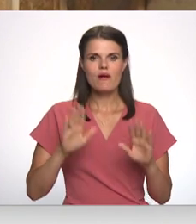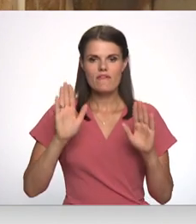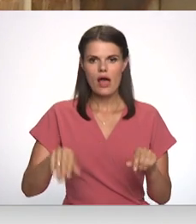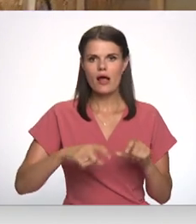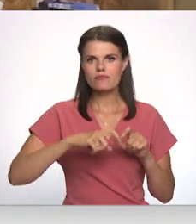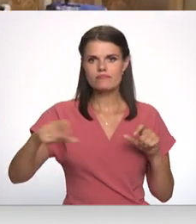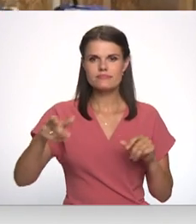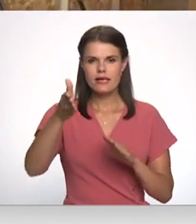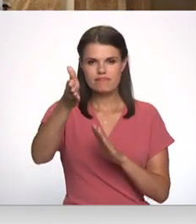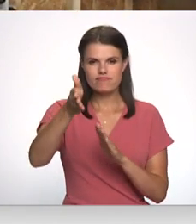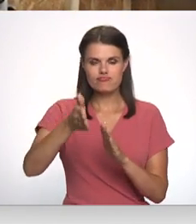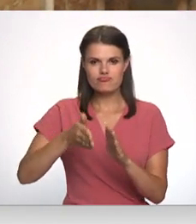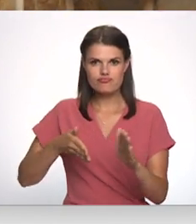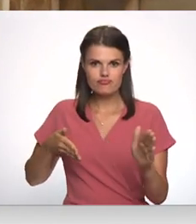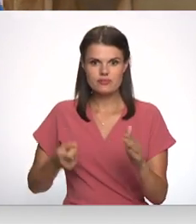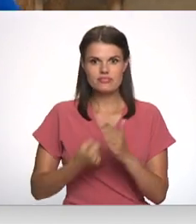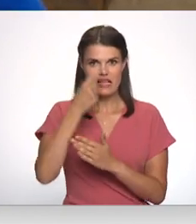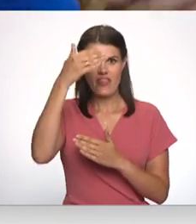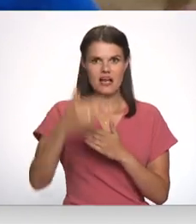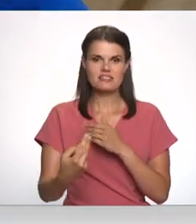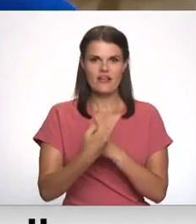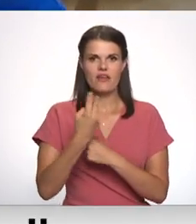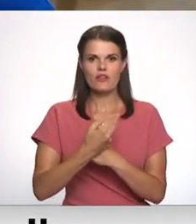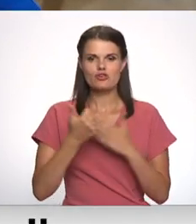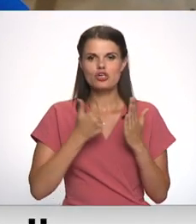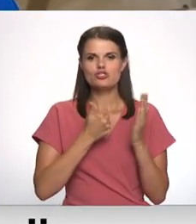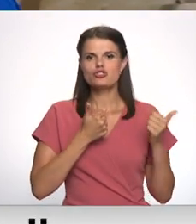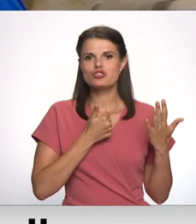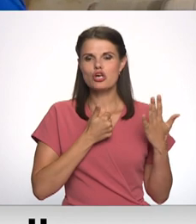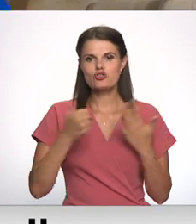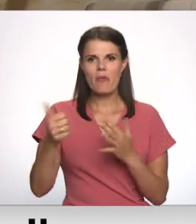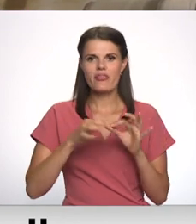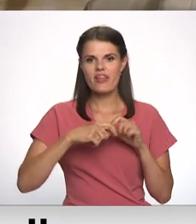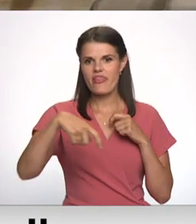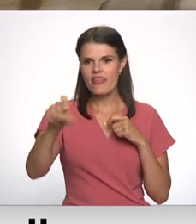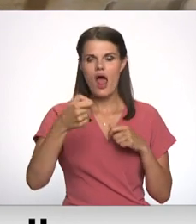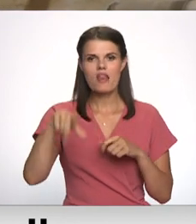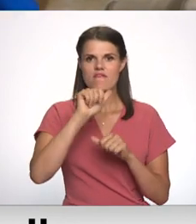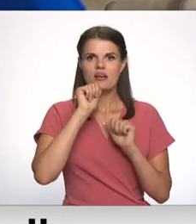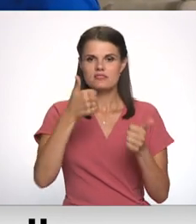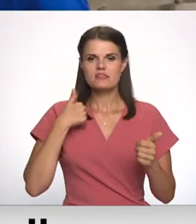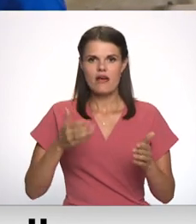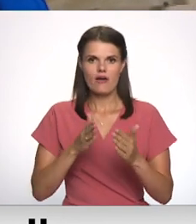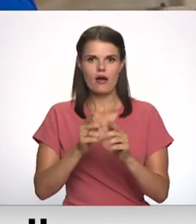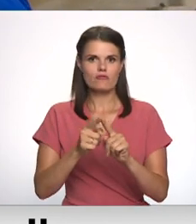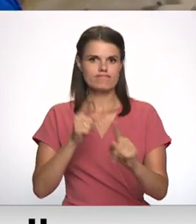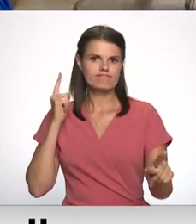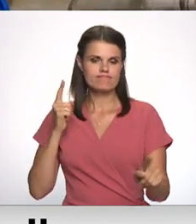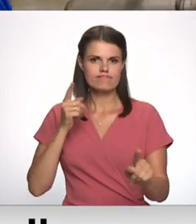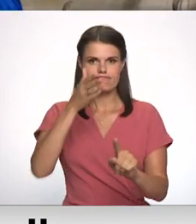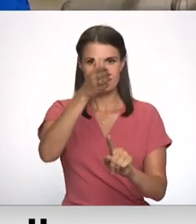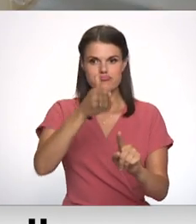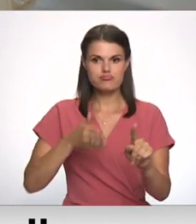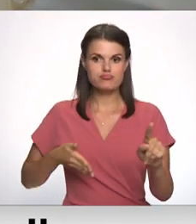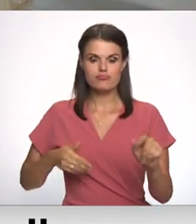garenisi nozāģēt dēli, tad sieni jau traucē. Tie 6-metrīgie dēļi, kas tur ārpusē ir, tos jau es nevaru atkāpties, lai es viņus pāršķeltu